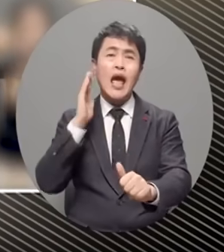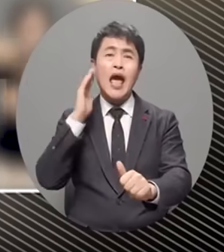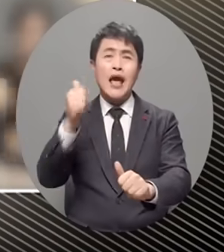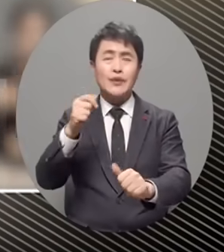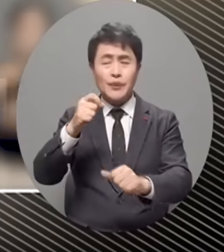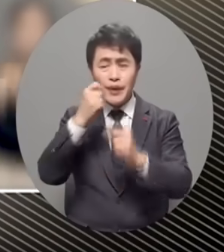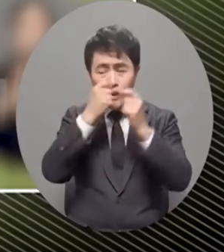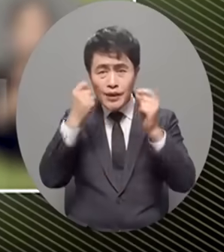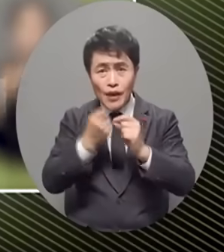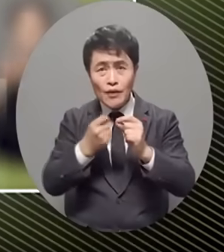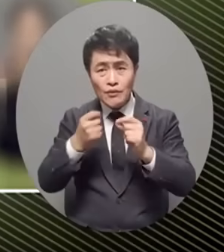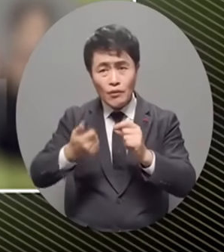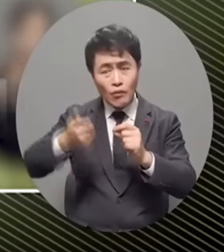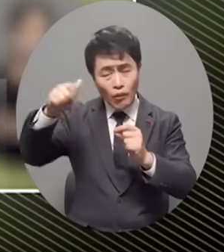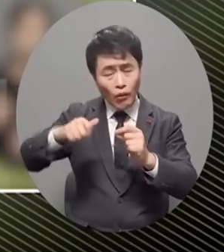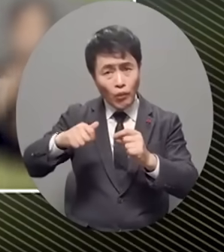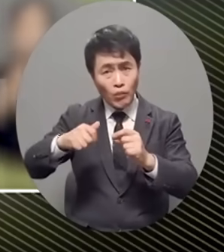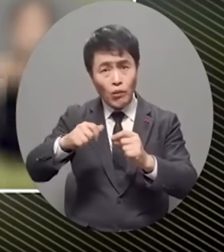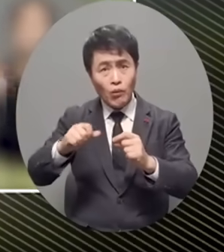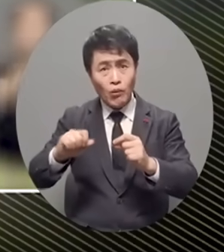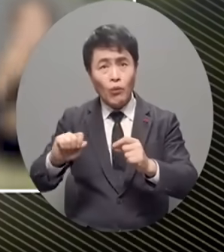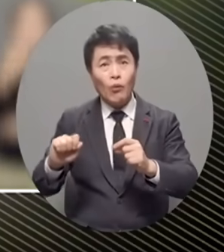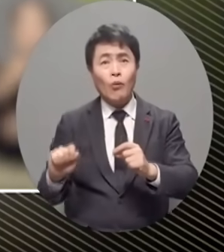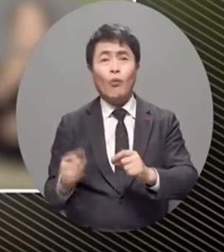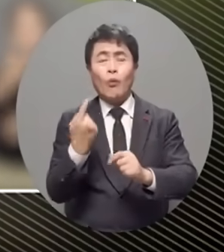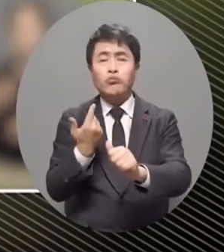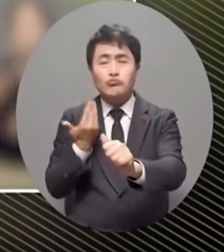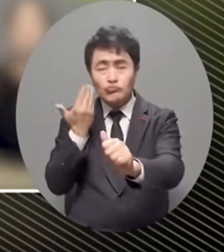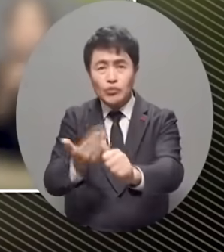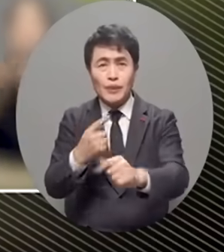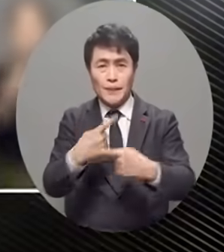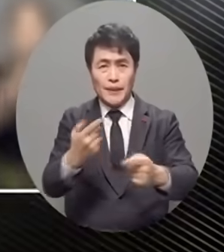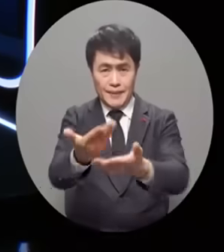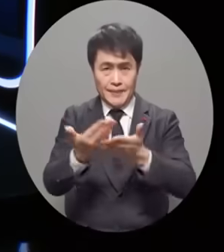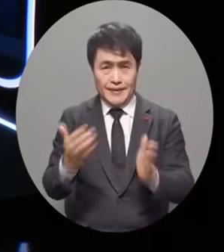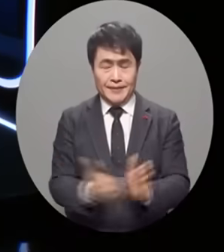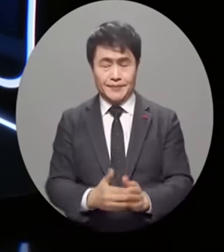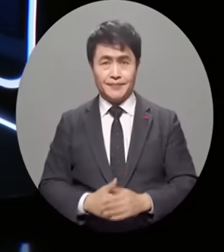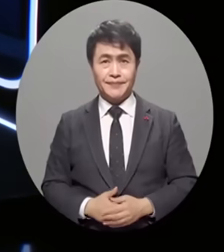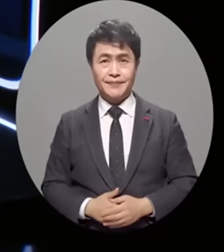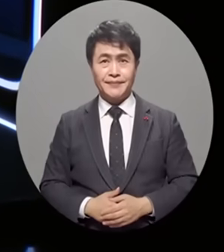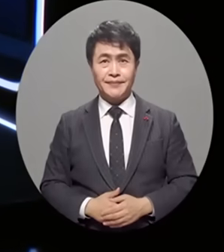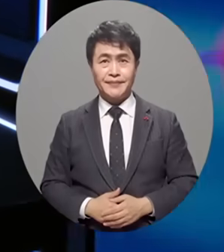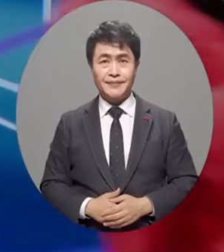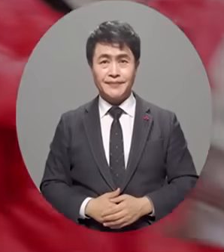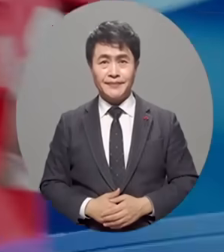개입 여부로 옮겨가는 계기를 마련했다는 평가를 받았습니다.